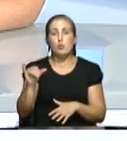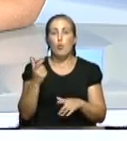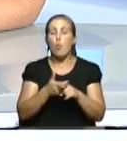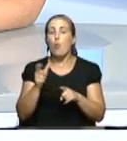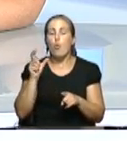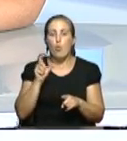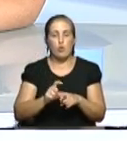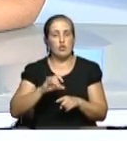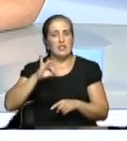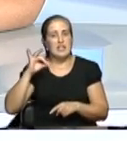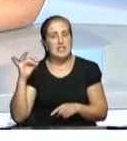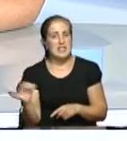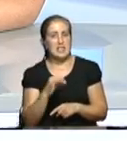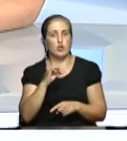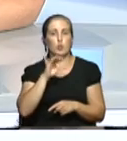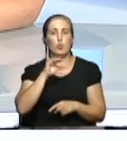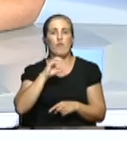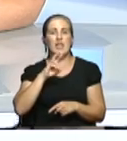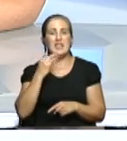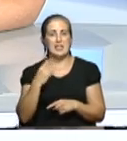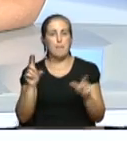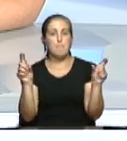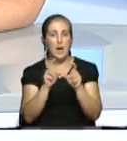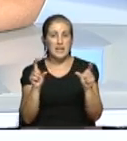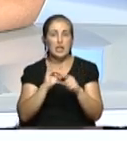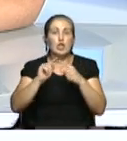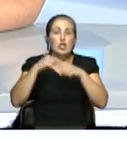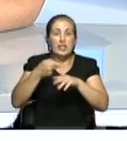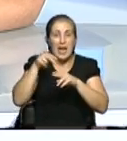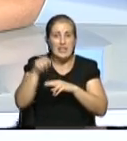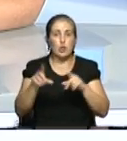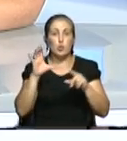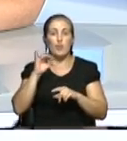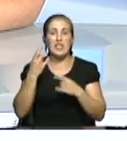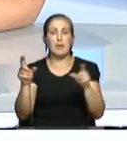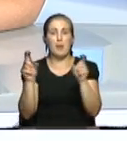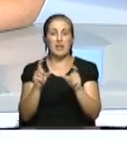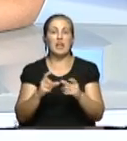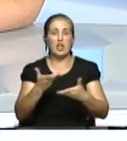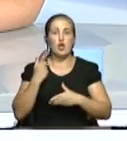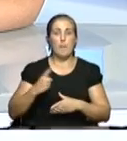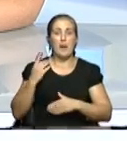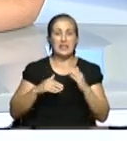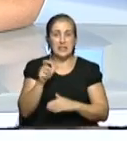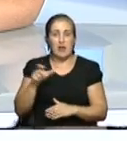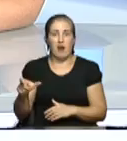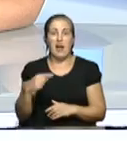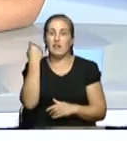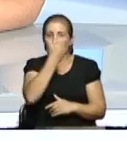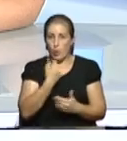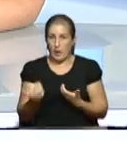интересная сувенирный магазин и вот через этот сувенирный магазин наши мастера индивидуальные